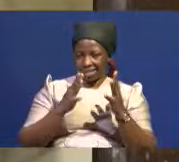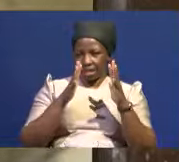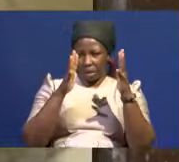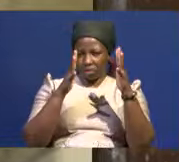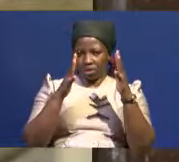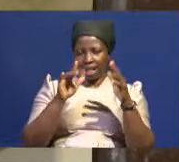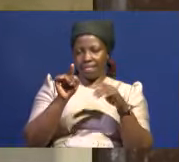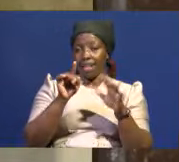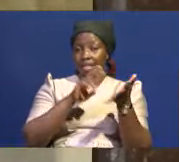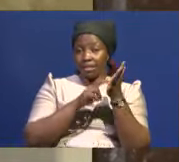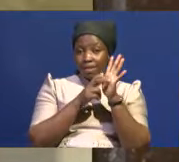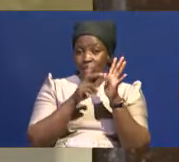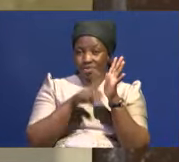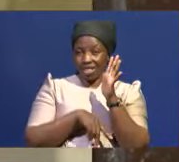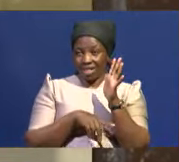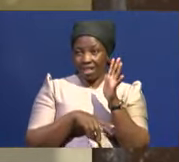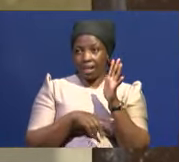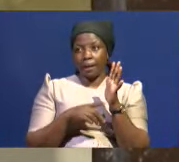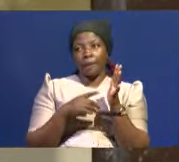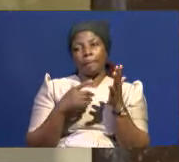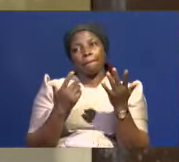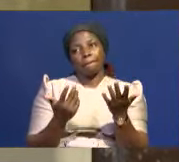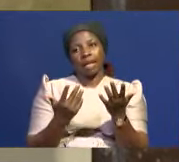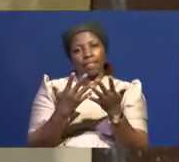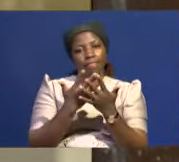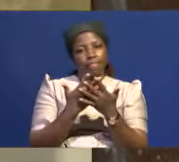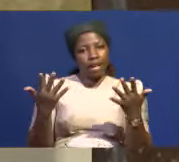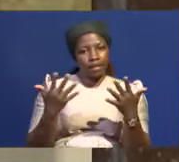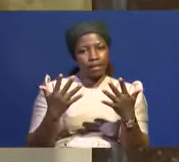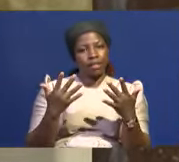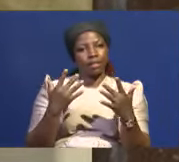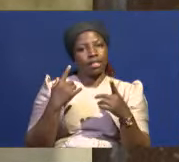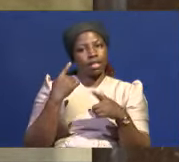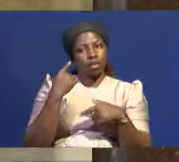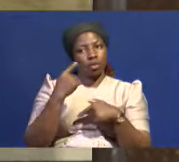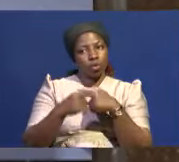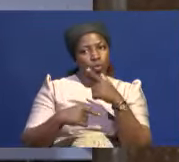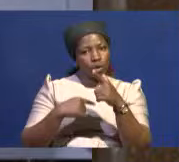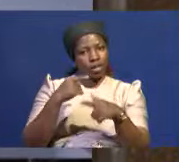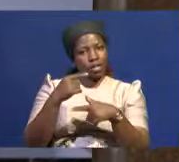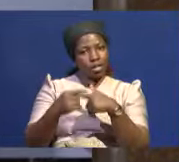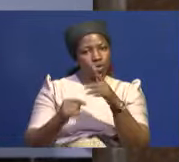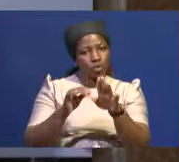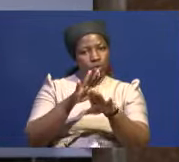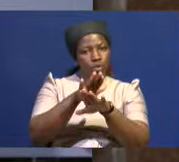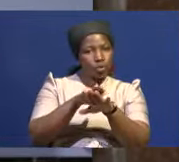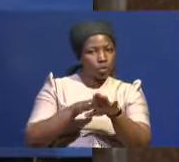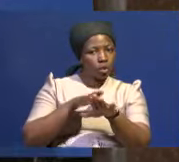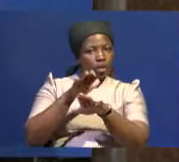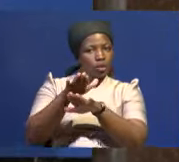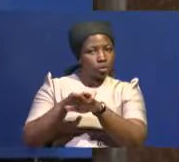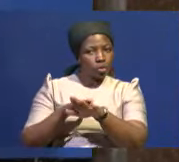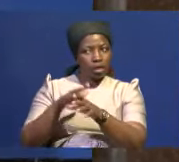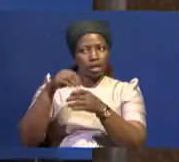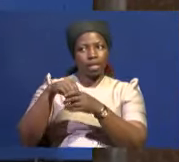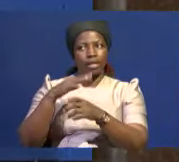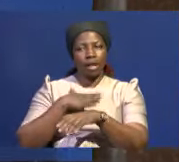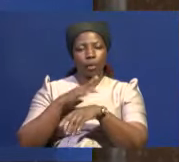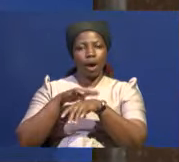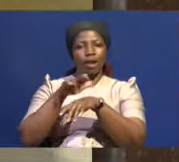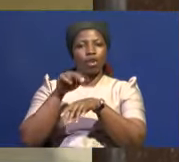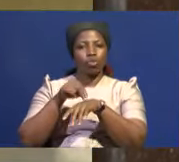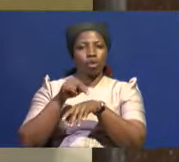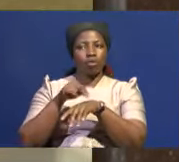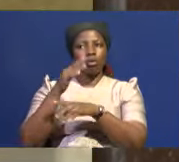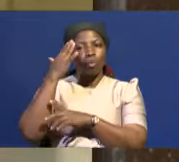kwamba mambo inaendelea upesi upesi katika nchi yetu tukufu.